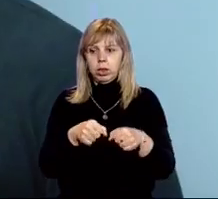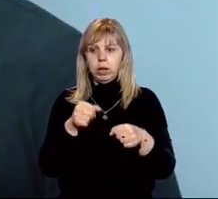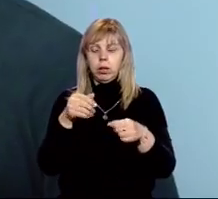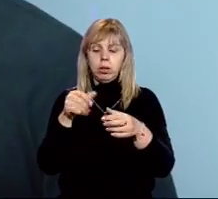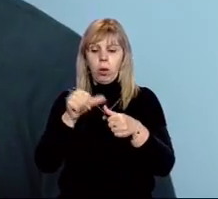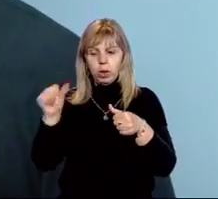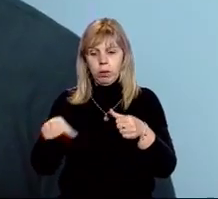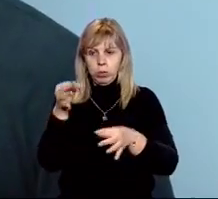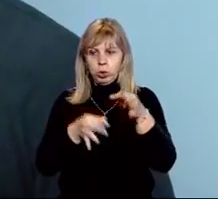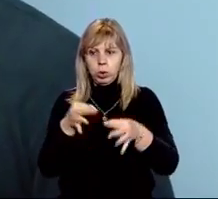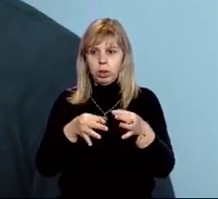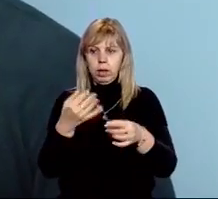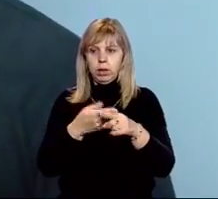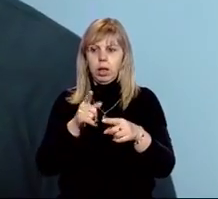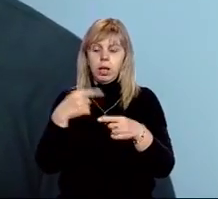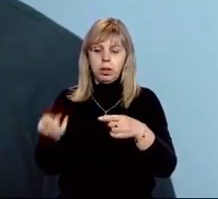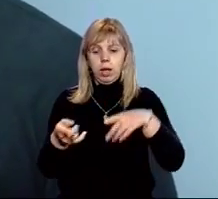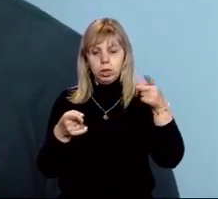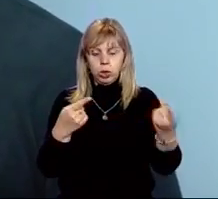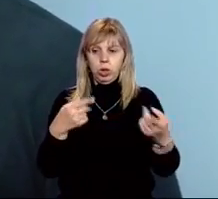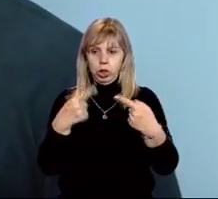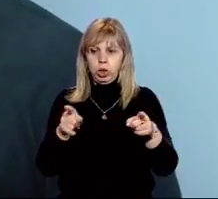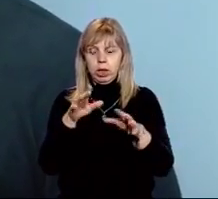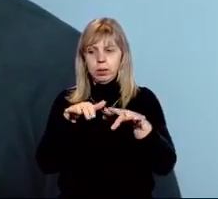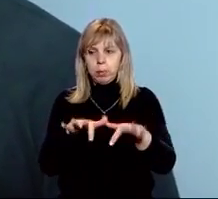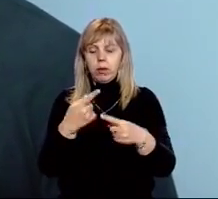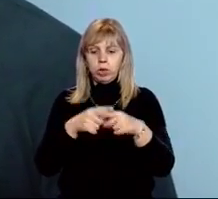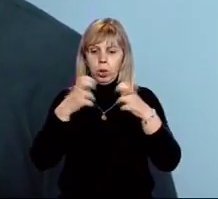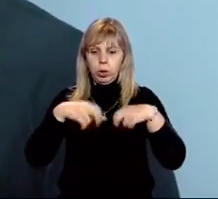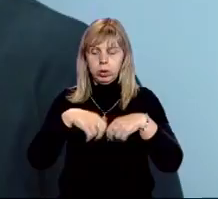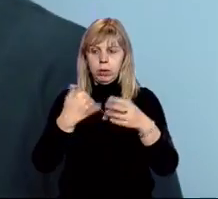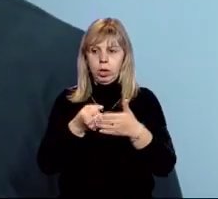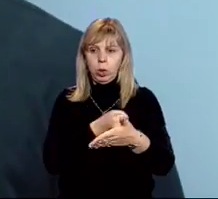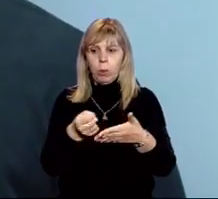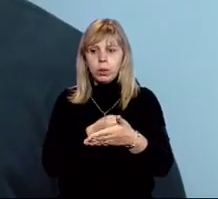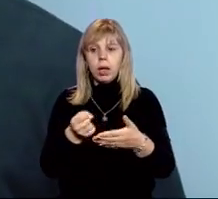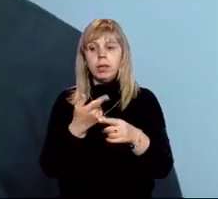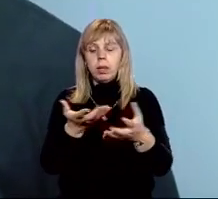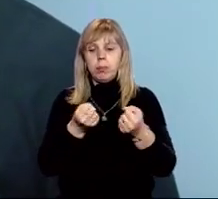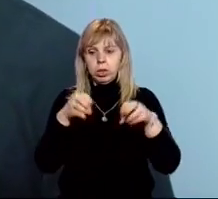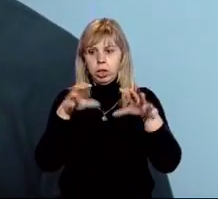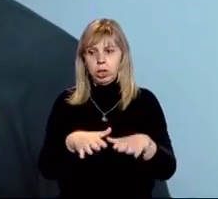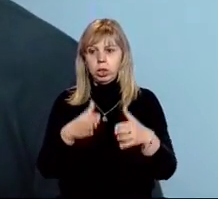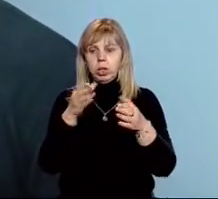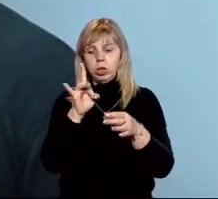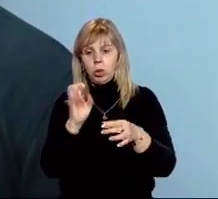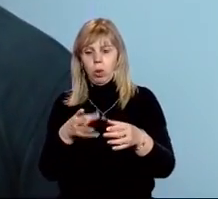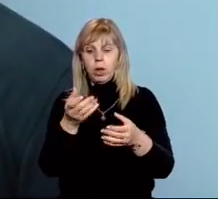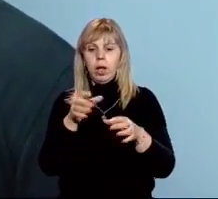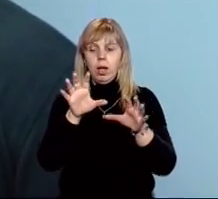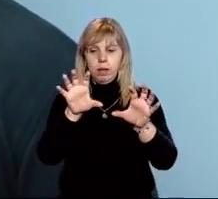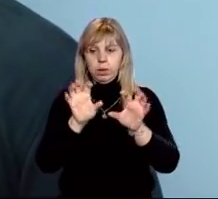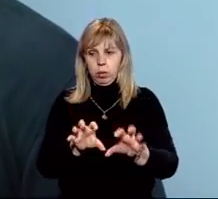судді, впровадження якого знаходиться та чи інша справа щодо розгляду даного клопотання і прийняття рішення в межах строків, визначених